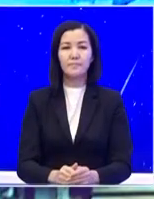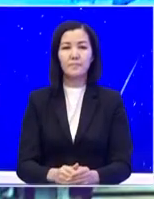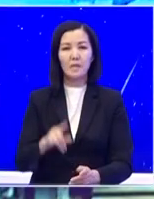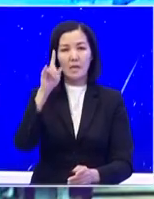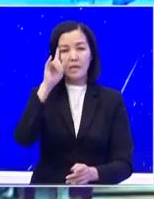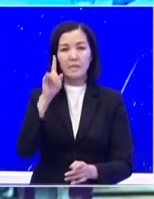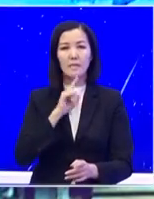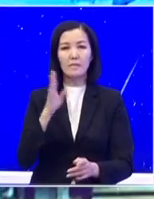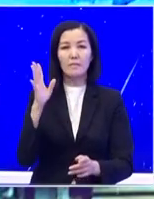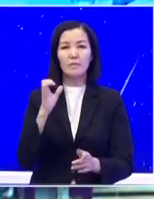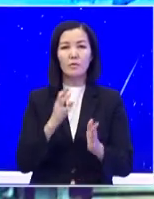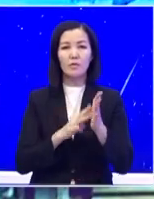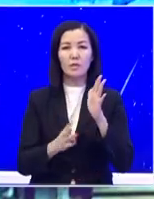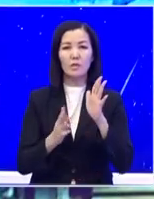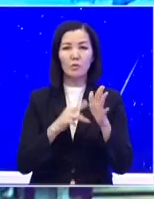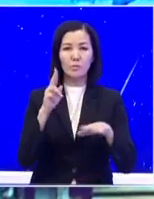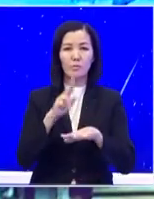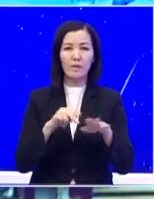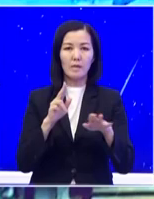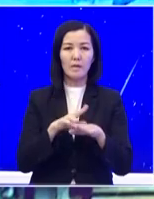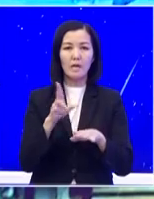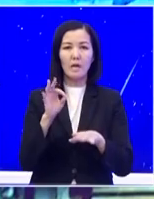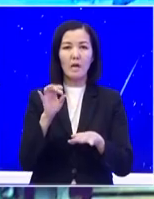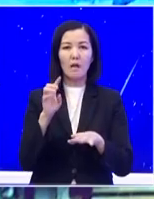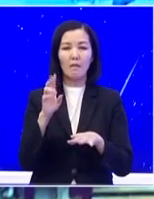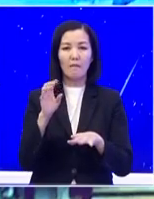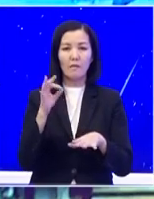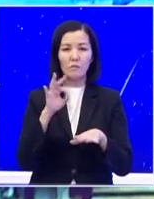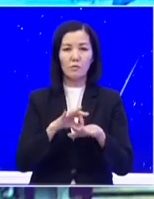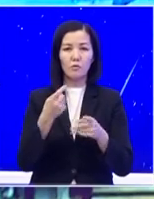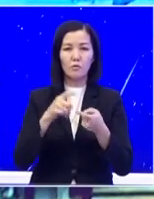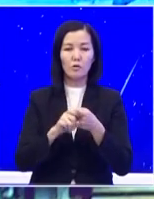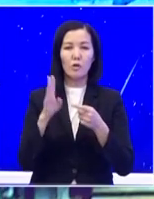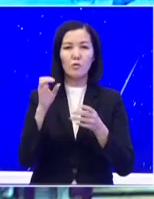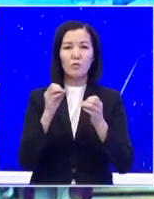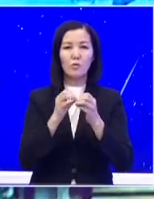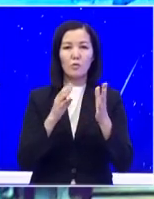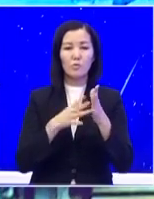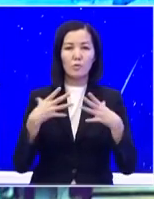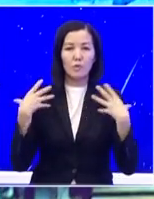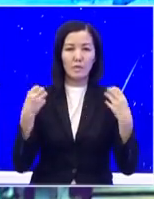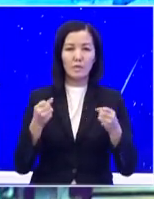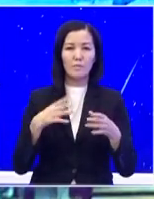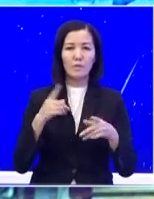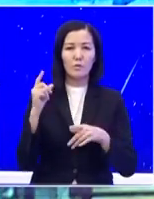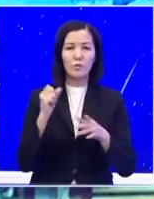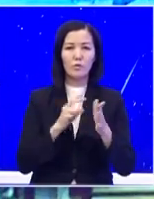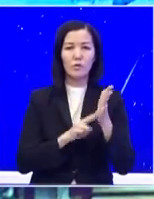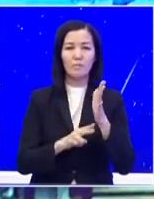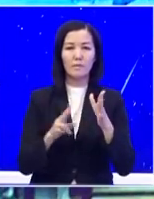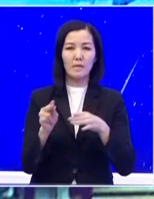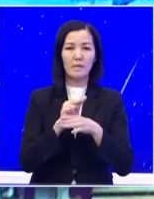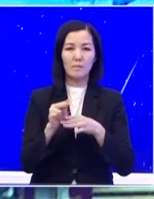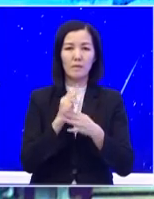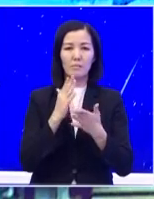Елде 589 полиция қызметкері коронавирус шықтырған, оның 419-ы жазылып шықты, 170-і әлі де ем